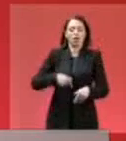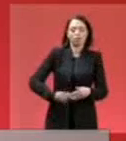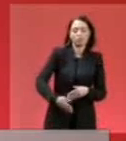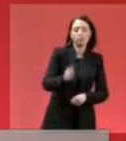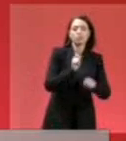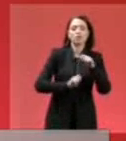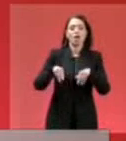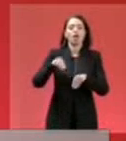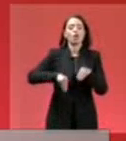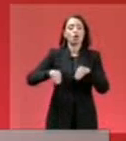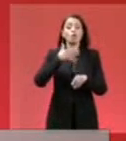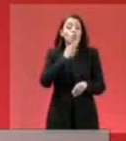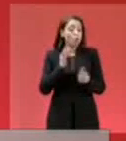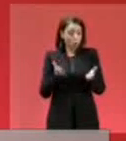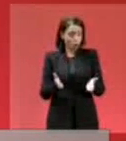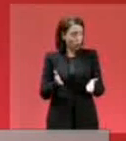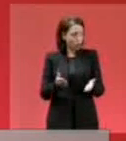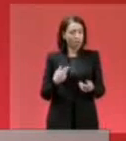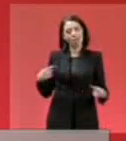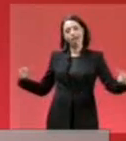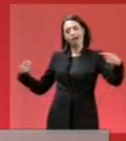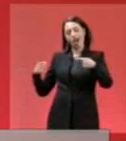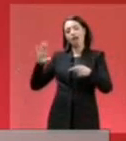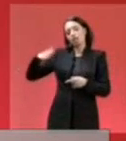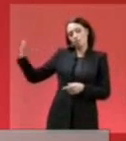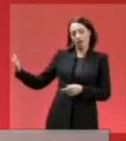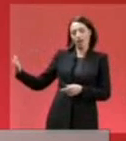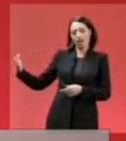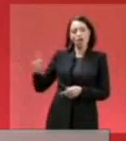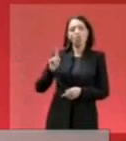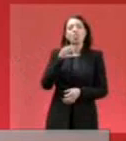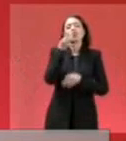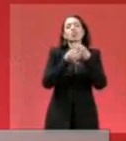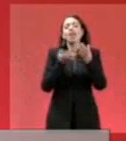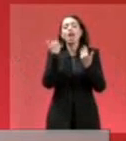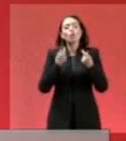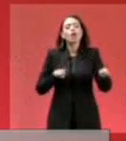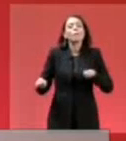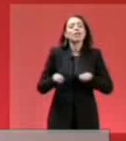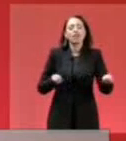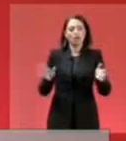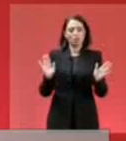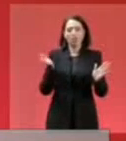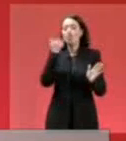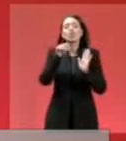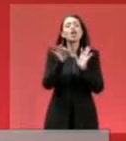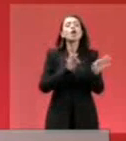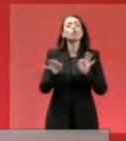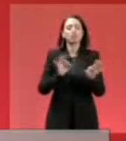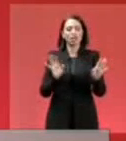μάχη. Διότι οι αντίπαλοι δεν μιλούν με επιχειρήματα. Μιλούν με